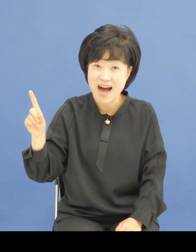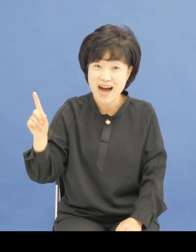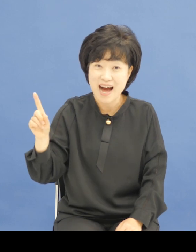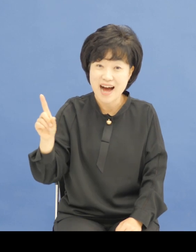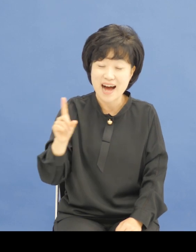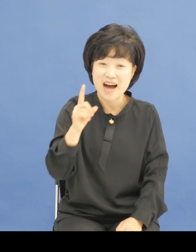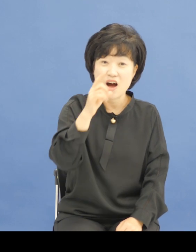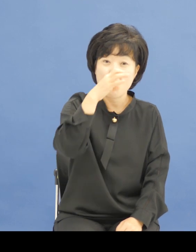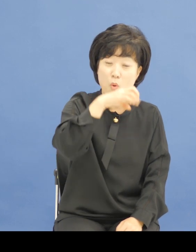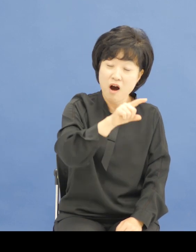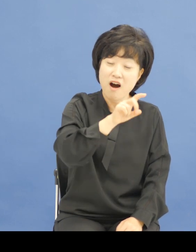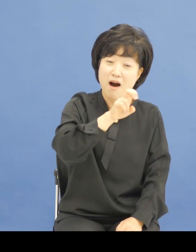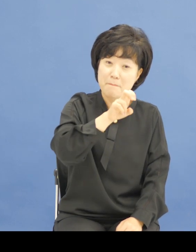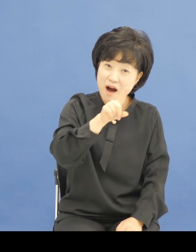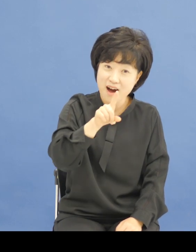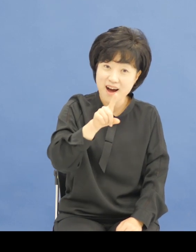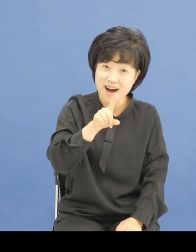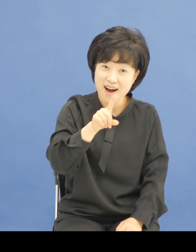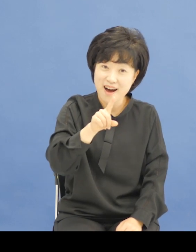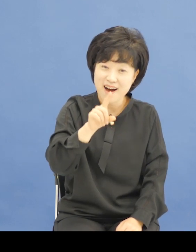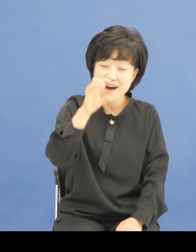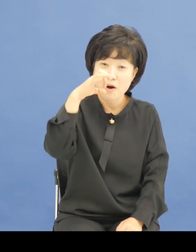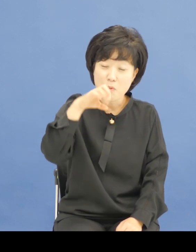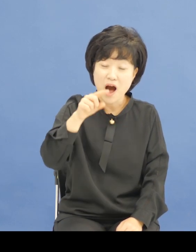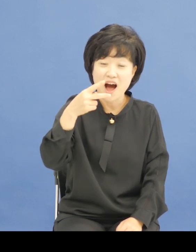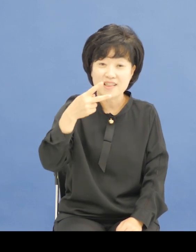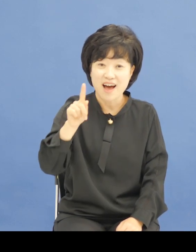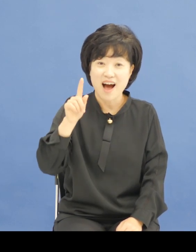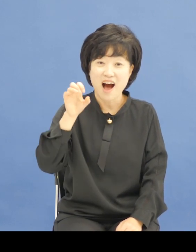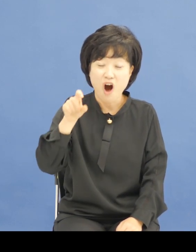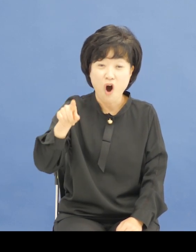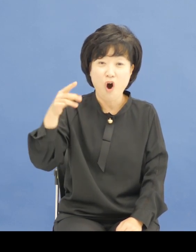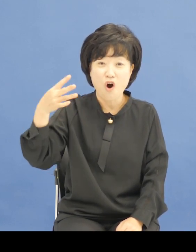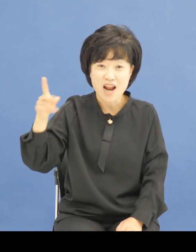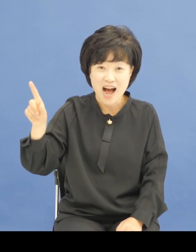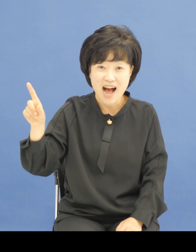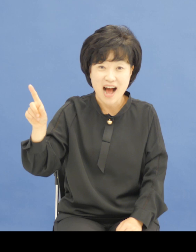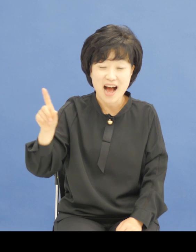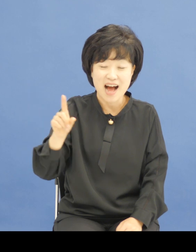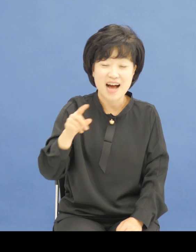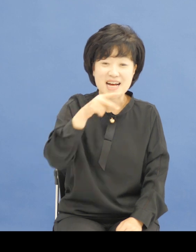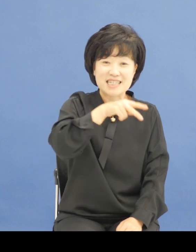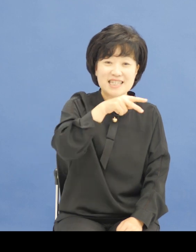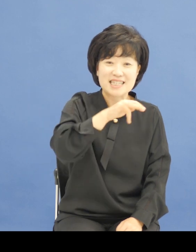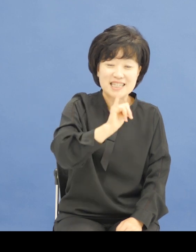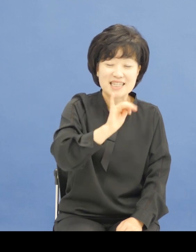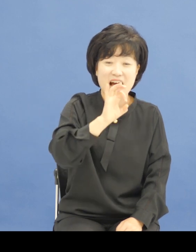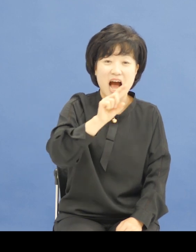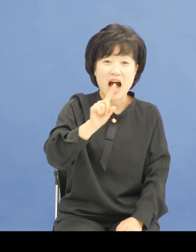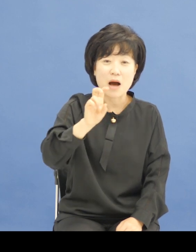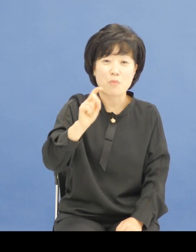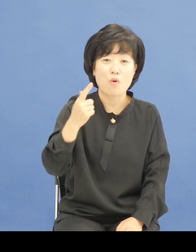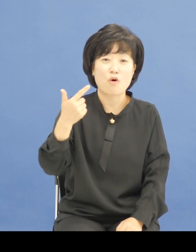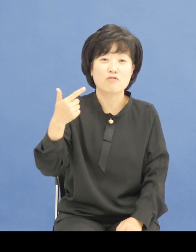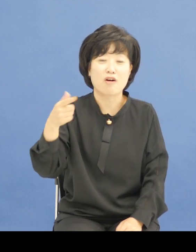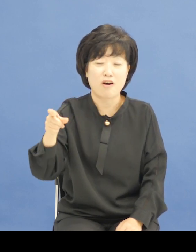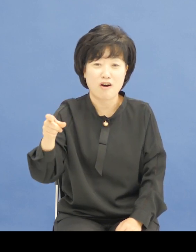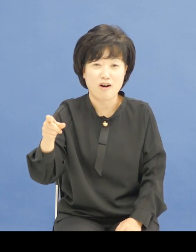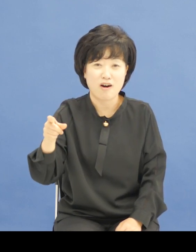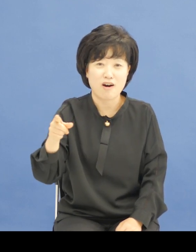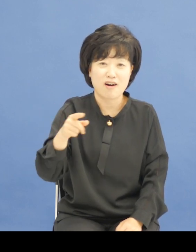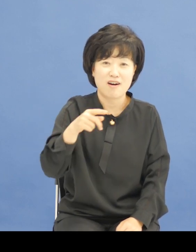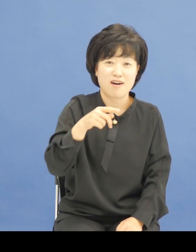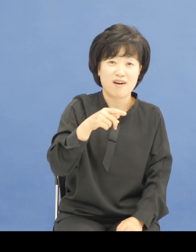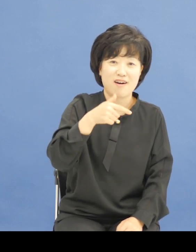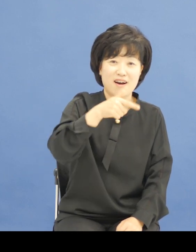와모 머머르르 와다오라 시 아보노 어 갈라모 거